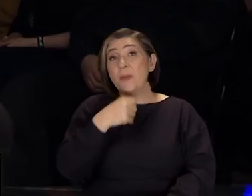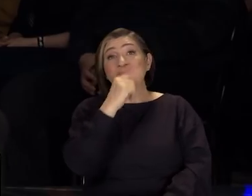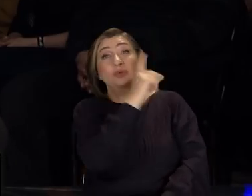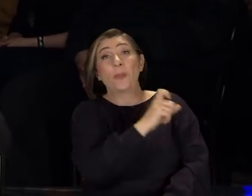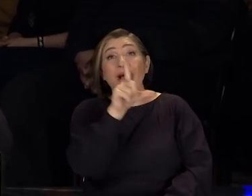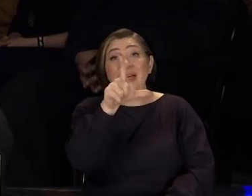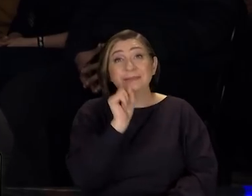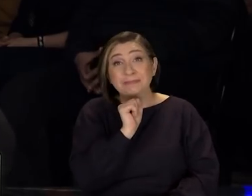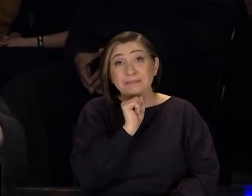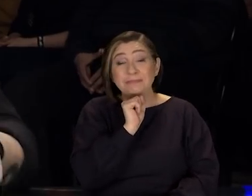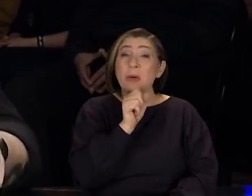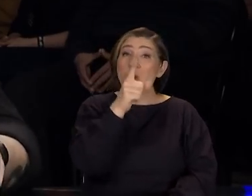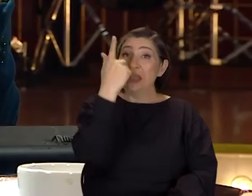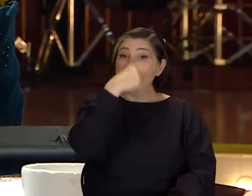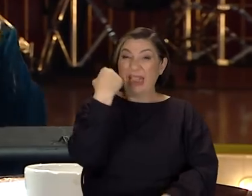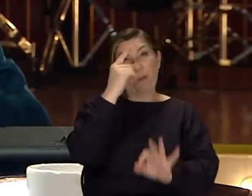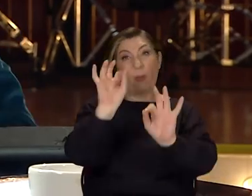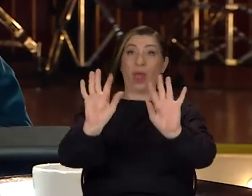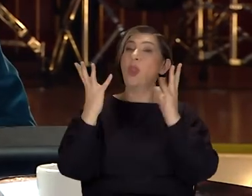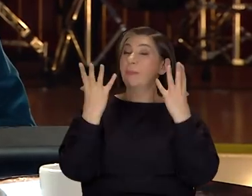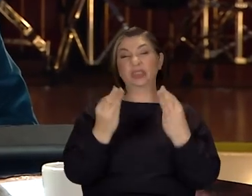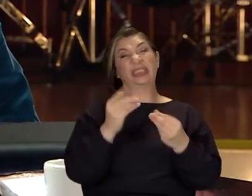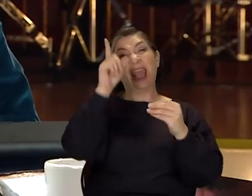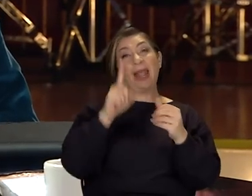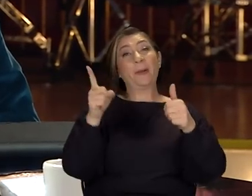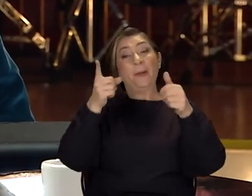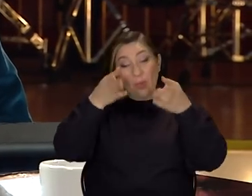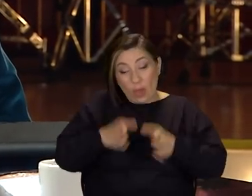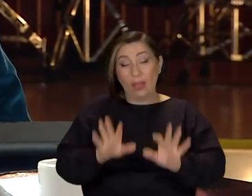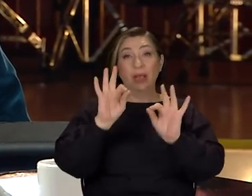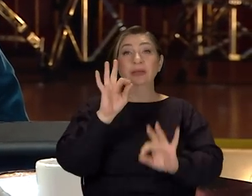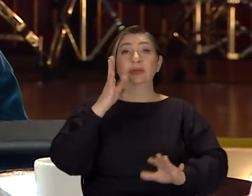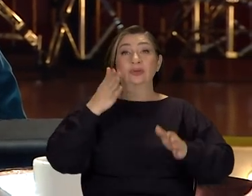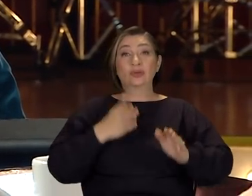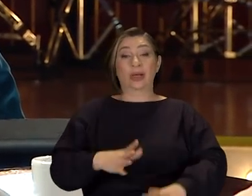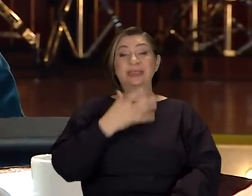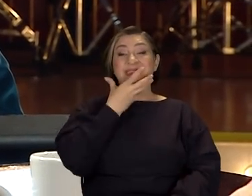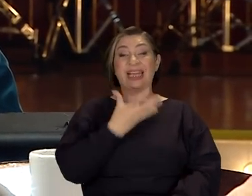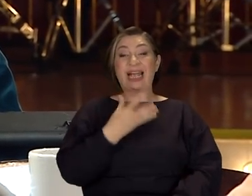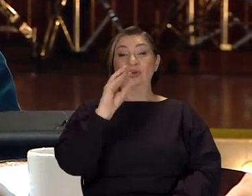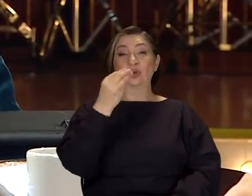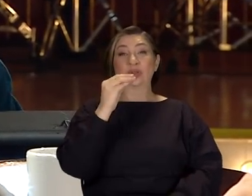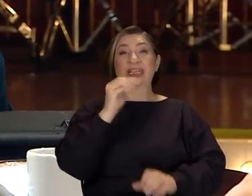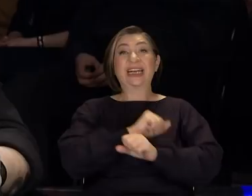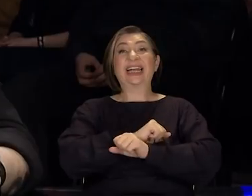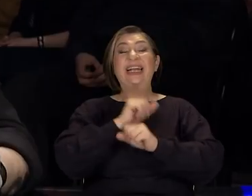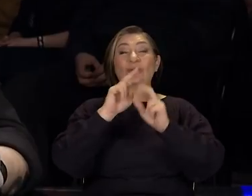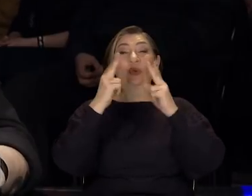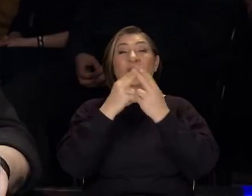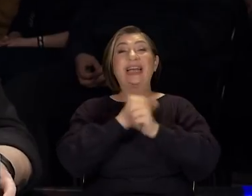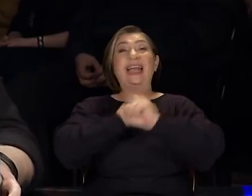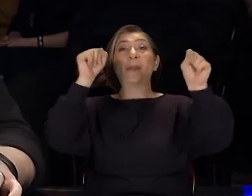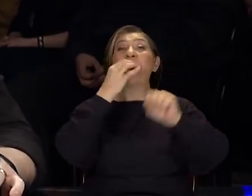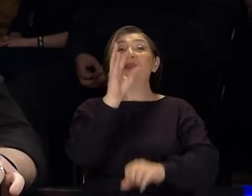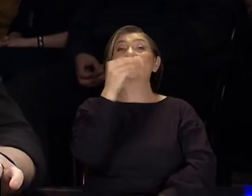sormak lazım. Yani böyle bir tip olabilirsin sen baştan itibaren. Evet. Hani doğan sakallı çocuk kıyamet habercisi sen evet,